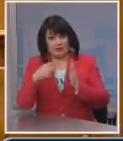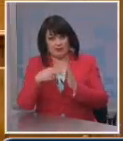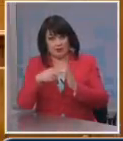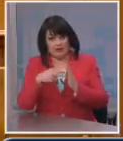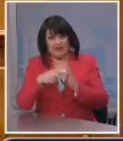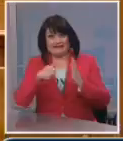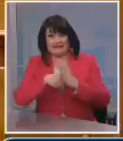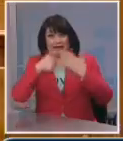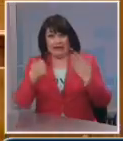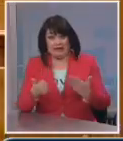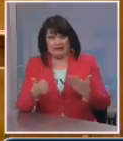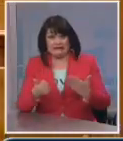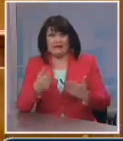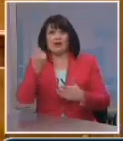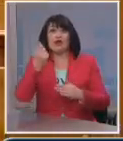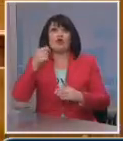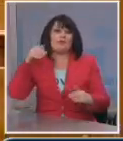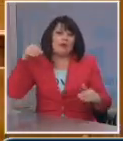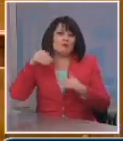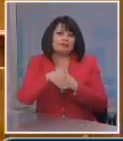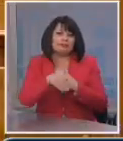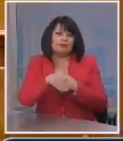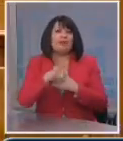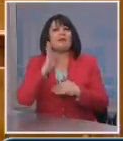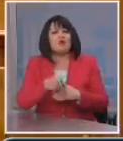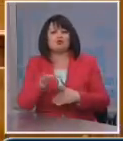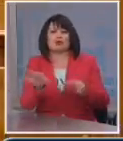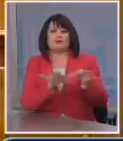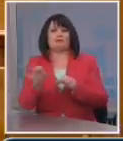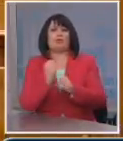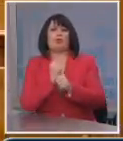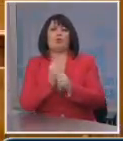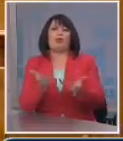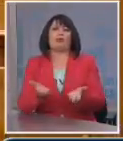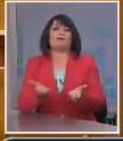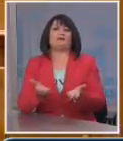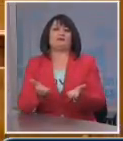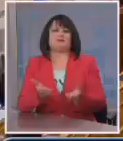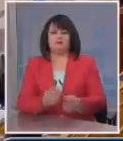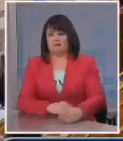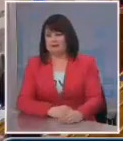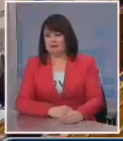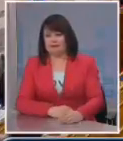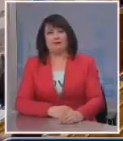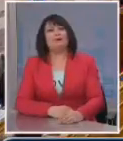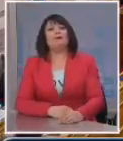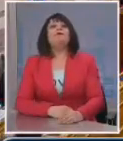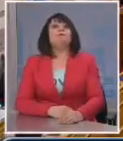οικονομία δεν είχε εισέλθει στο σπιράλ της ύφεσης. Ησυχία παρακαλώ. Παρακαλώ. Και